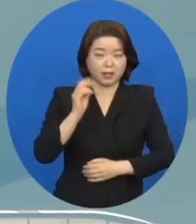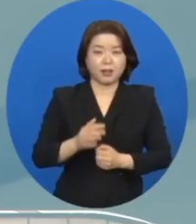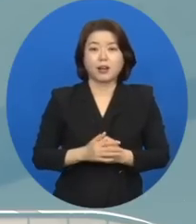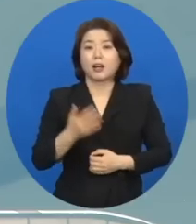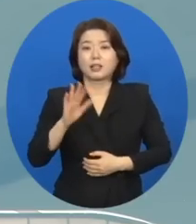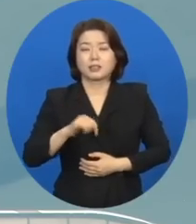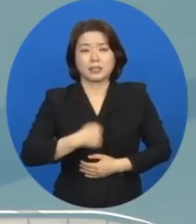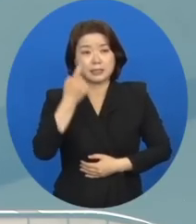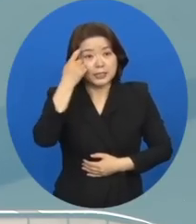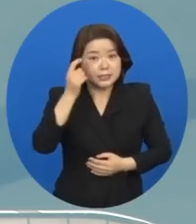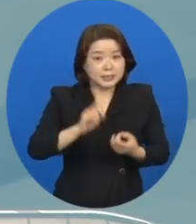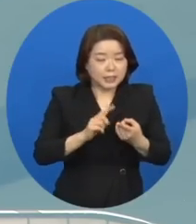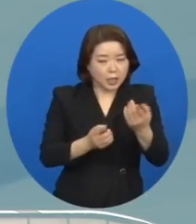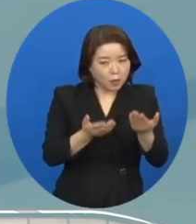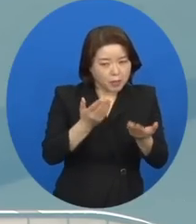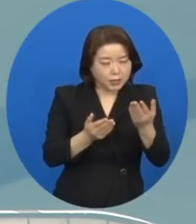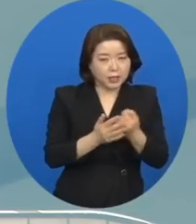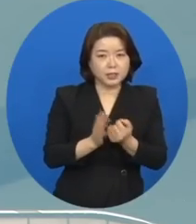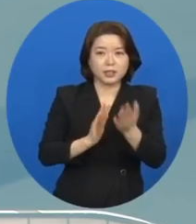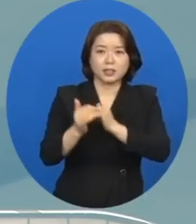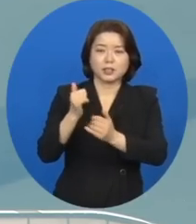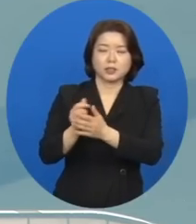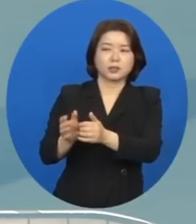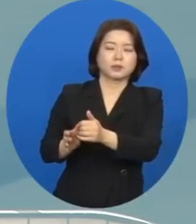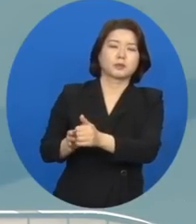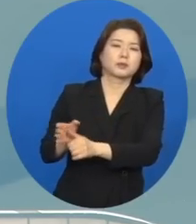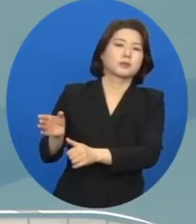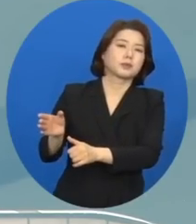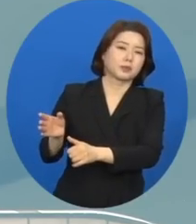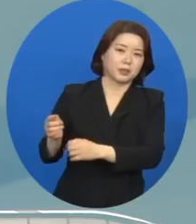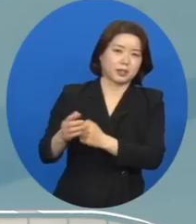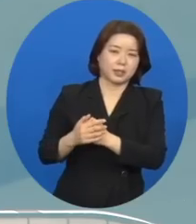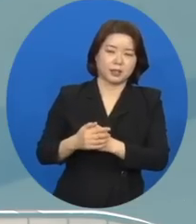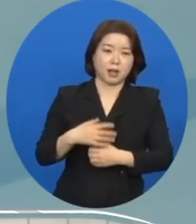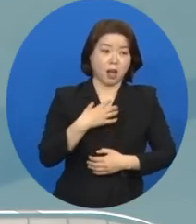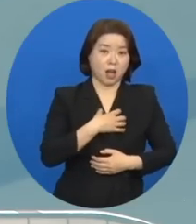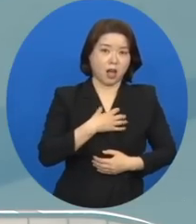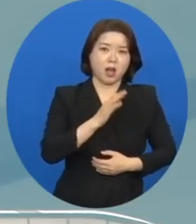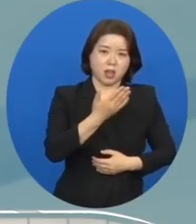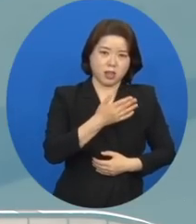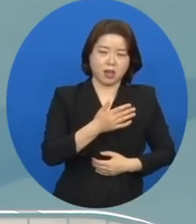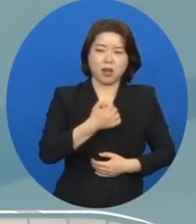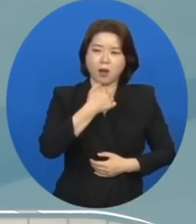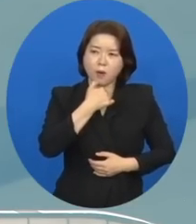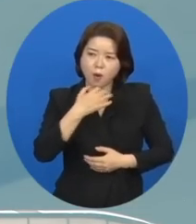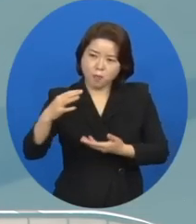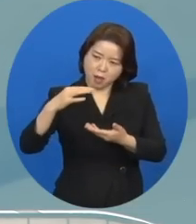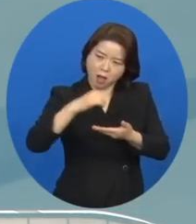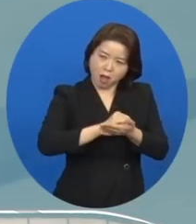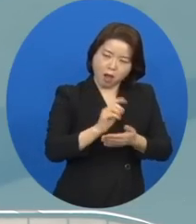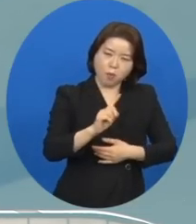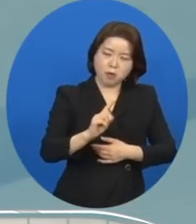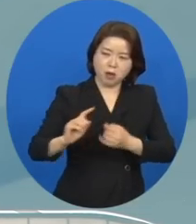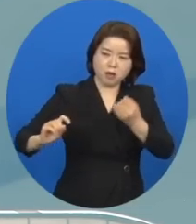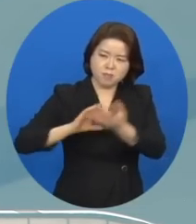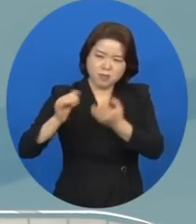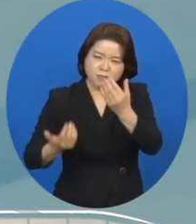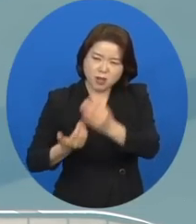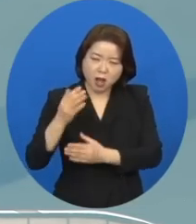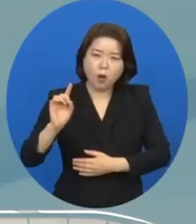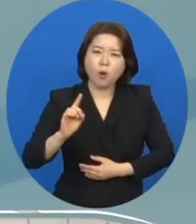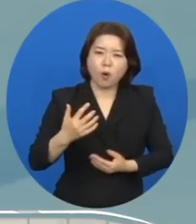그런데 자기 생각대로 판단하니까 예수님을 죽이려고 하고 염려가 돼요. 로마가 쳐들어오면 어떡하지? 폭동이 일어나면